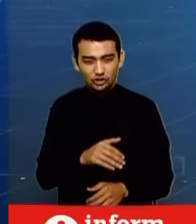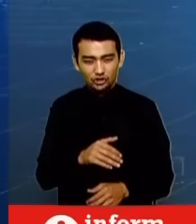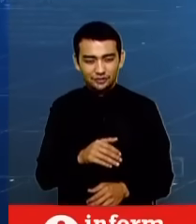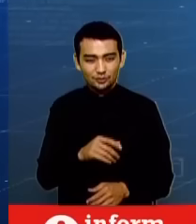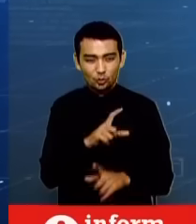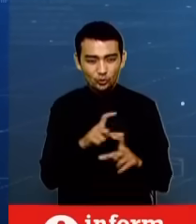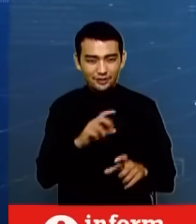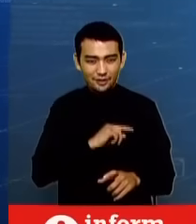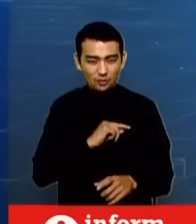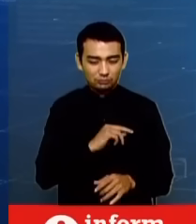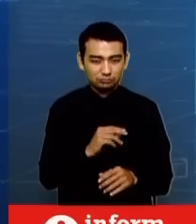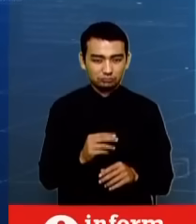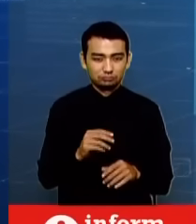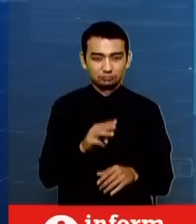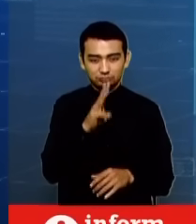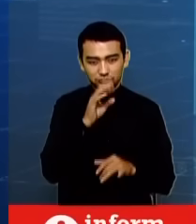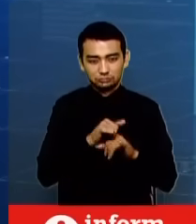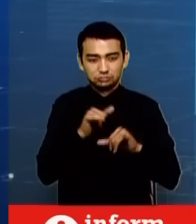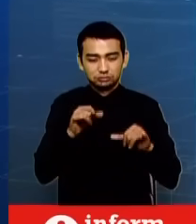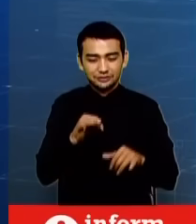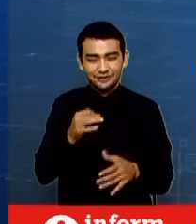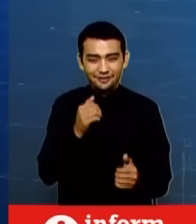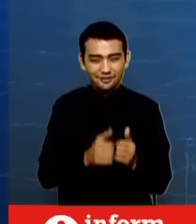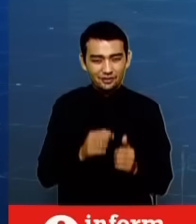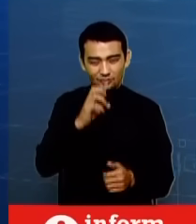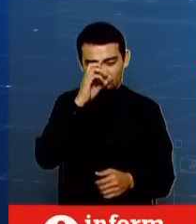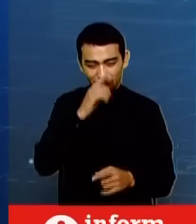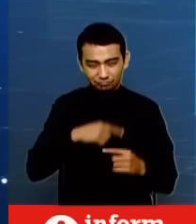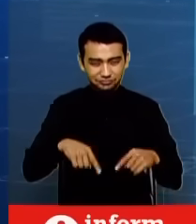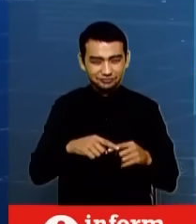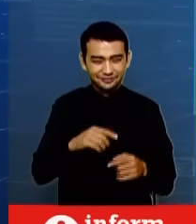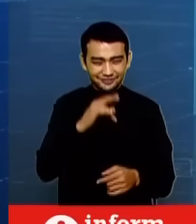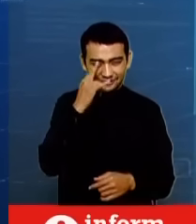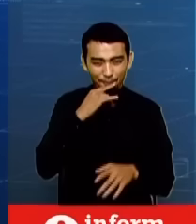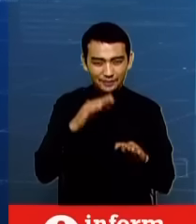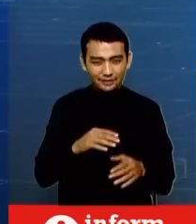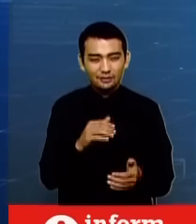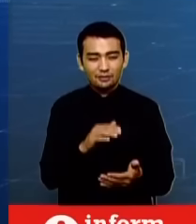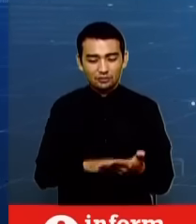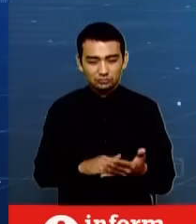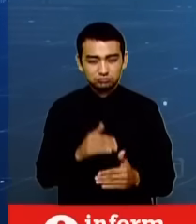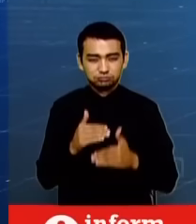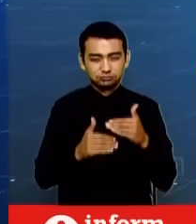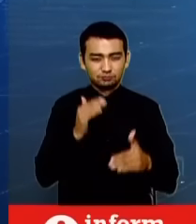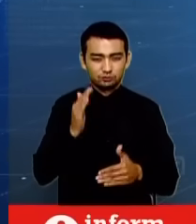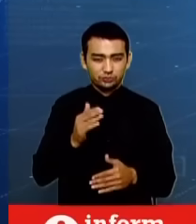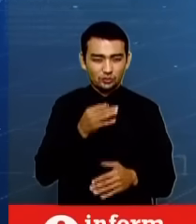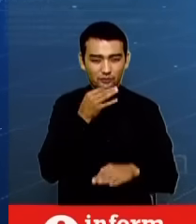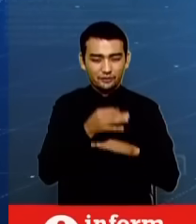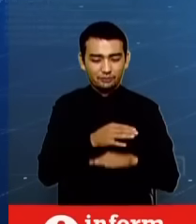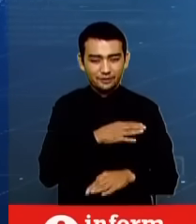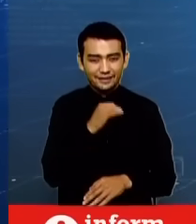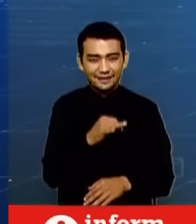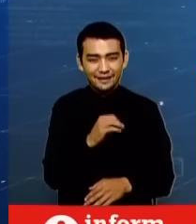жалдамалы жұмысшының кірісі өсіп отыр. Әр елдің әл-ауқатын арттыруға бағытталған үдеріс жалғаса береді дейді жауапты ведомство өкілдері.